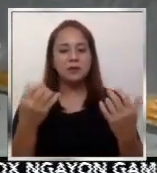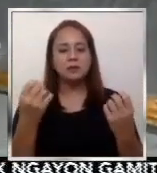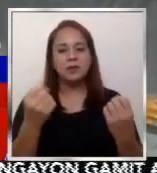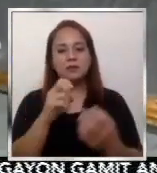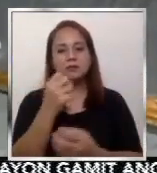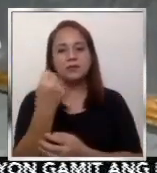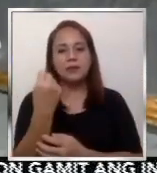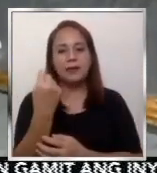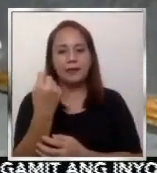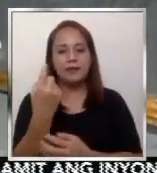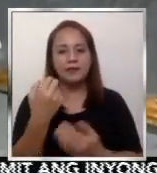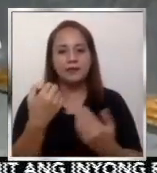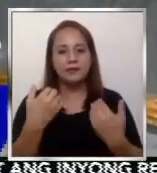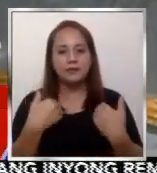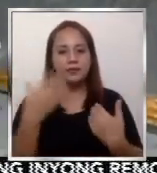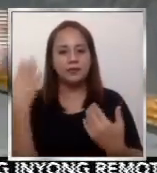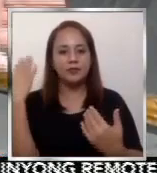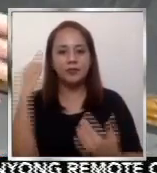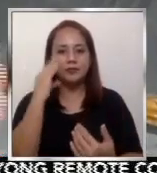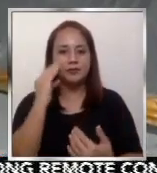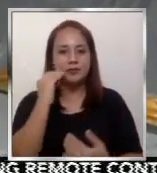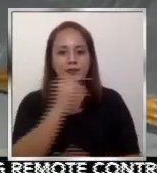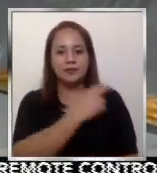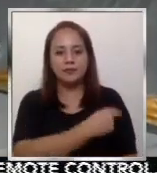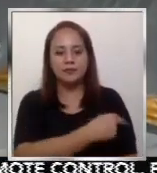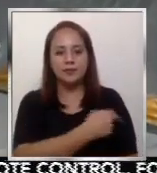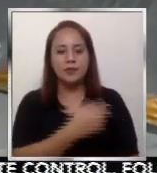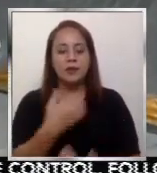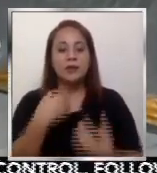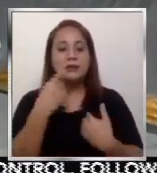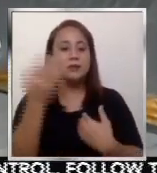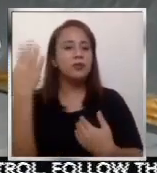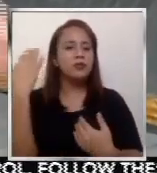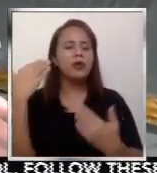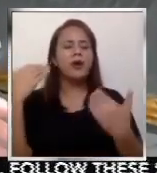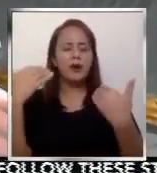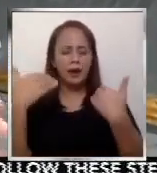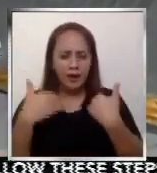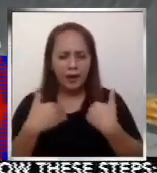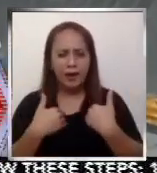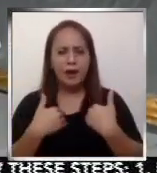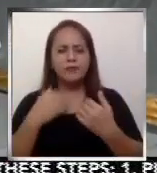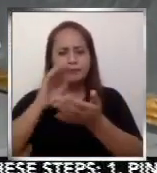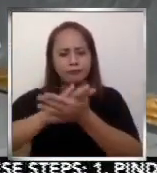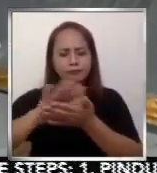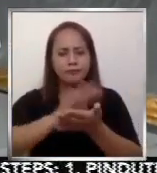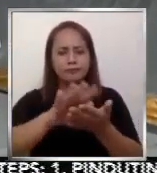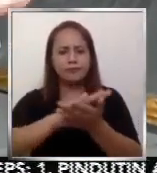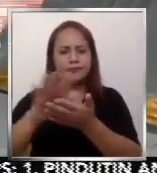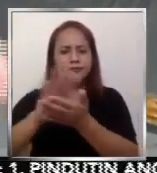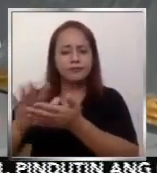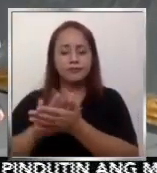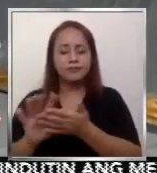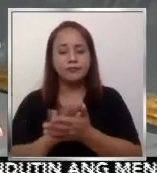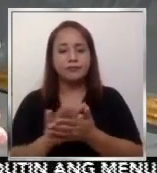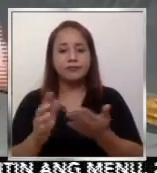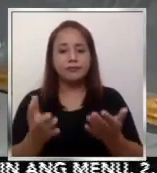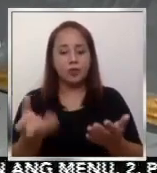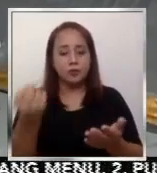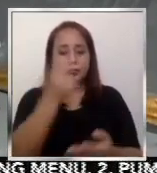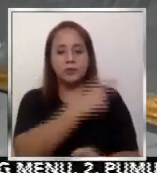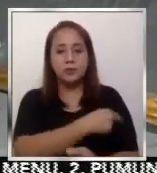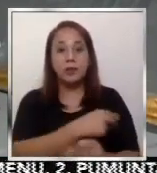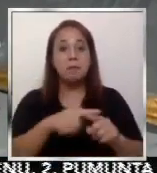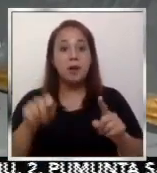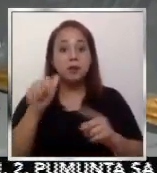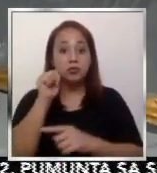sa Novaliches District Hospital ay dati pa naman sila nagsasagawa ng pag-disinfect sa kanila ospital pero simula daw bukas ay